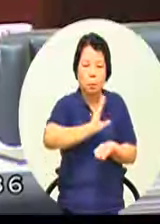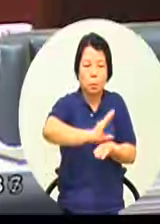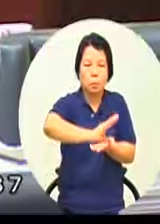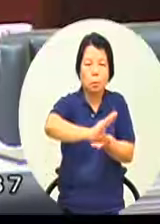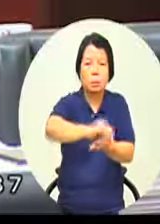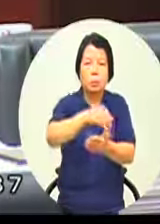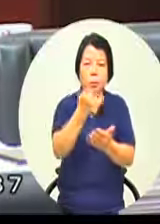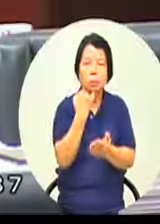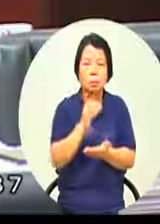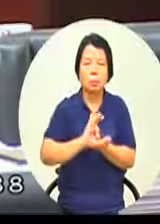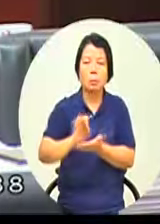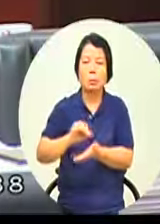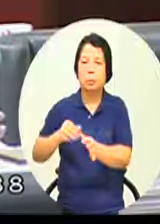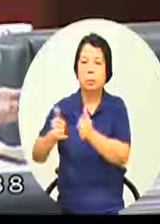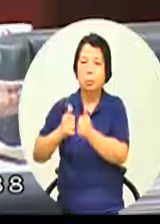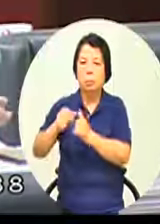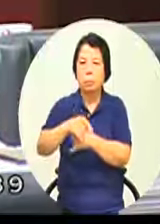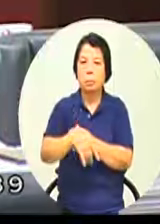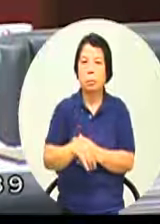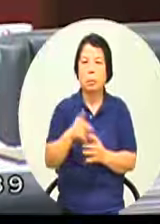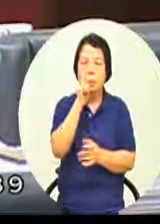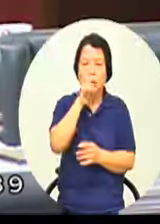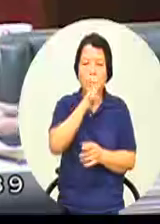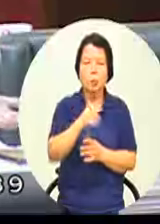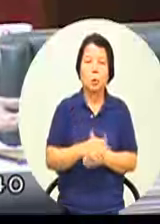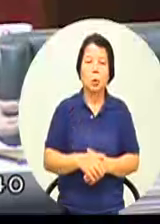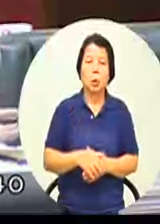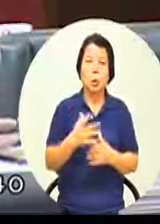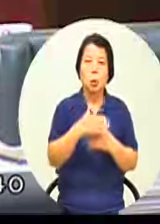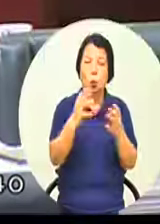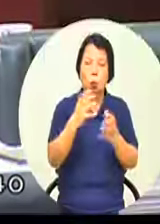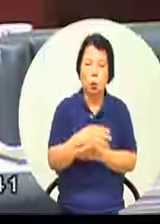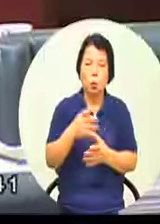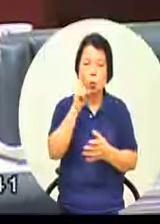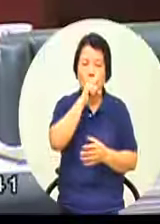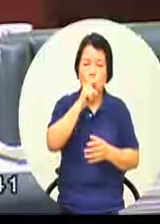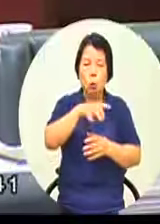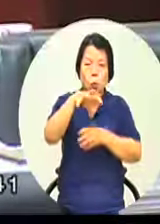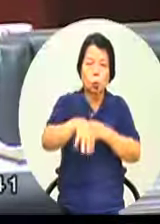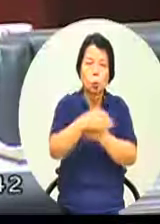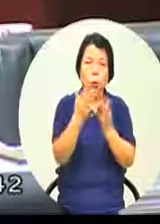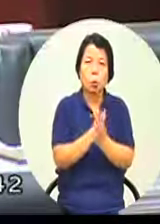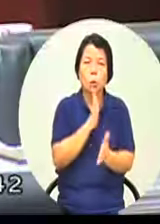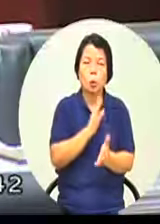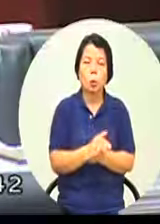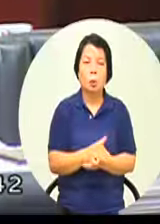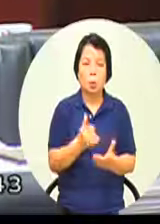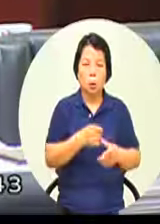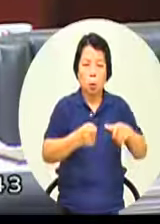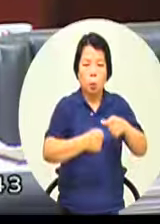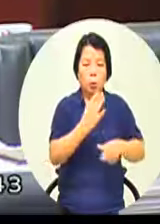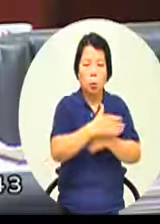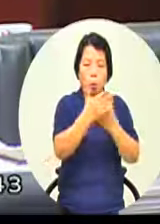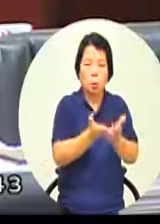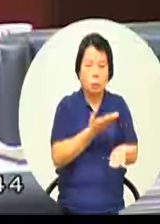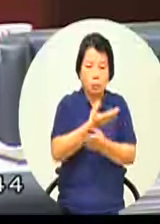吼，这居民因为这样旧部落啊，根本都无停车格，啊嘛无都停车，啊是不是那个这块空间用出来？